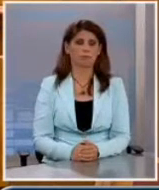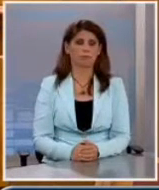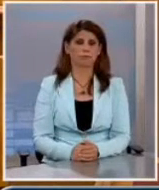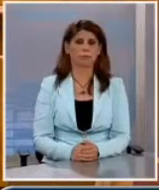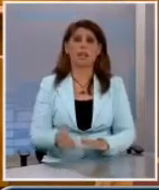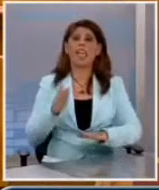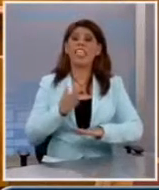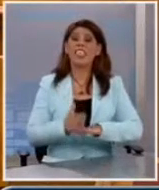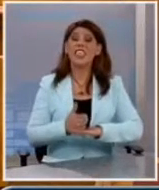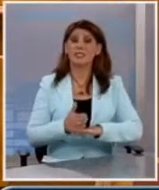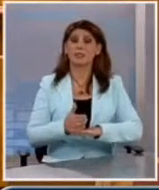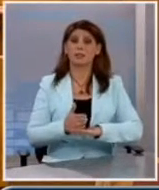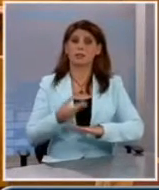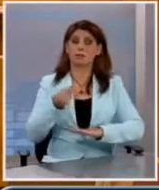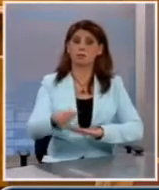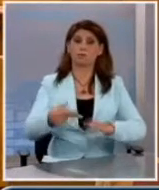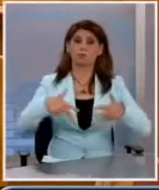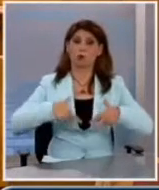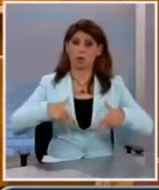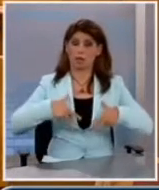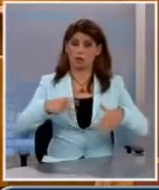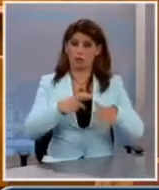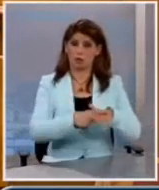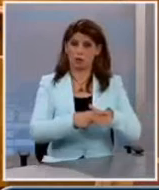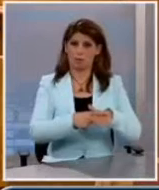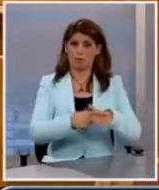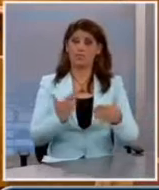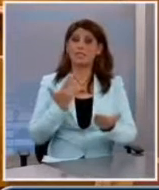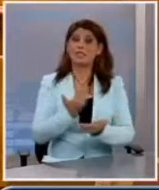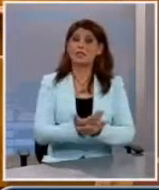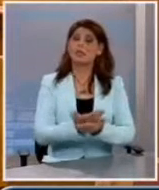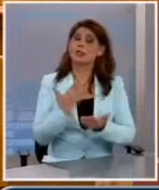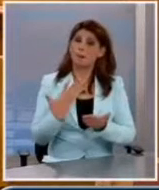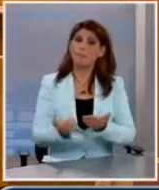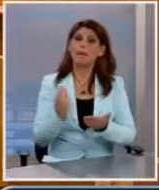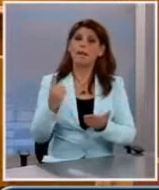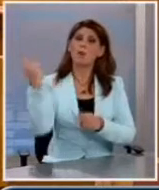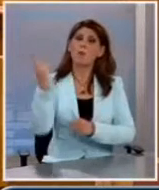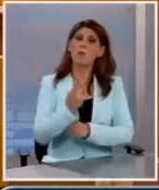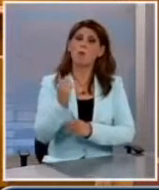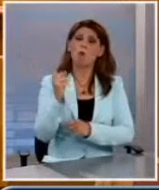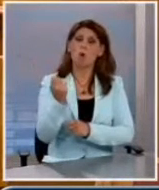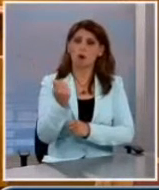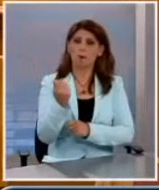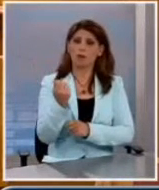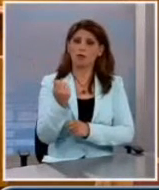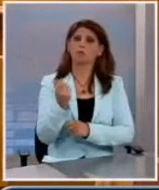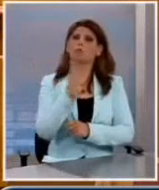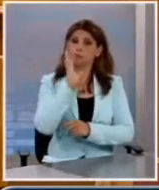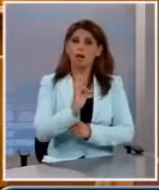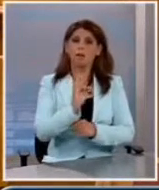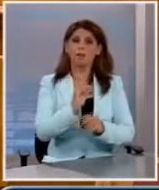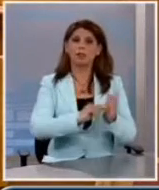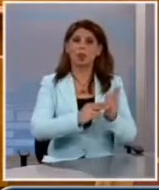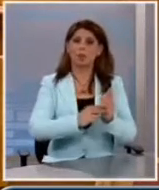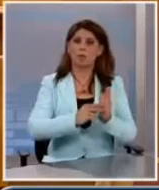για την εγγύηση που έδινε το κράτος στις τράπεζες, ζητώντας να υπάρξει ένα ποσοστό των χρημάτων αυτών για την πραγματική